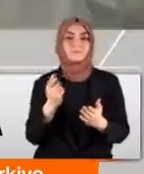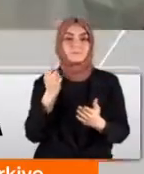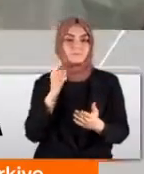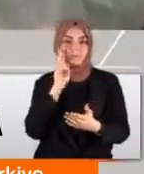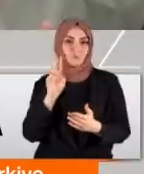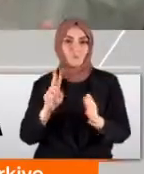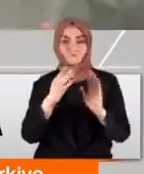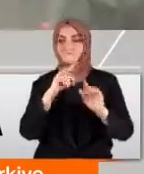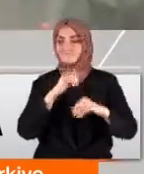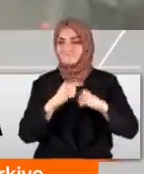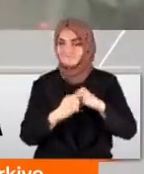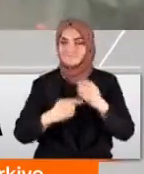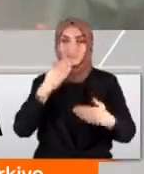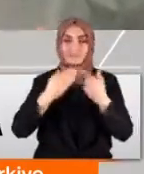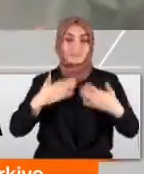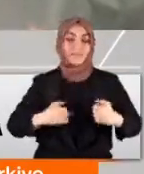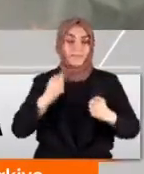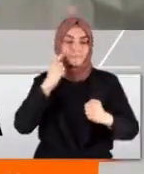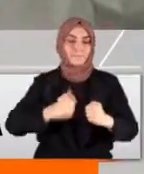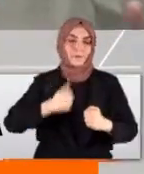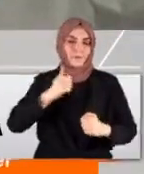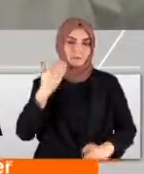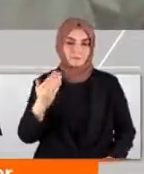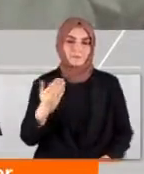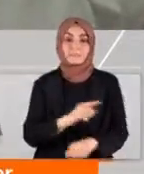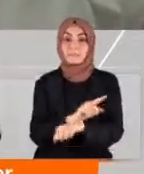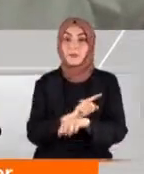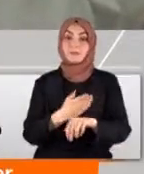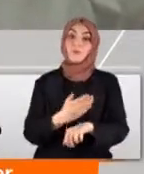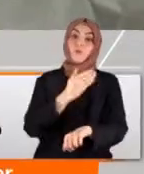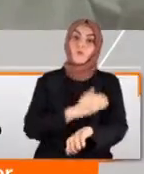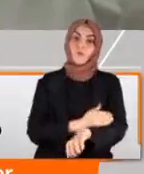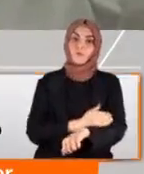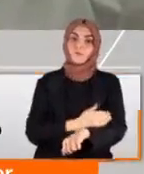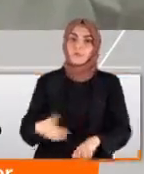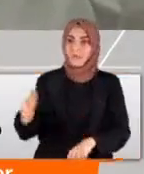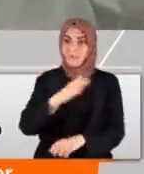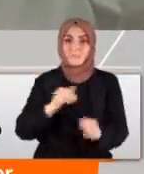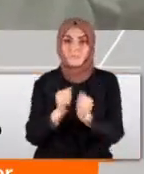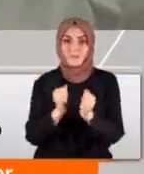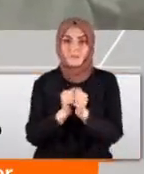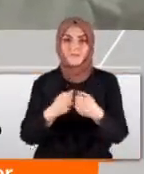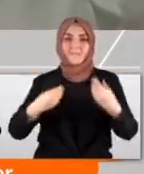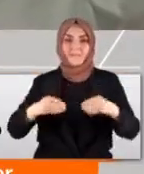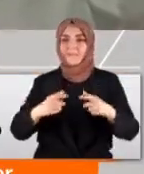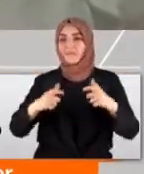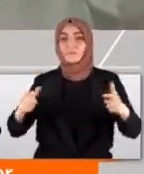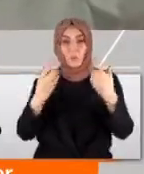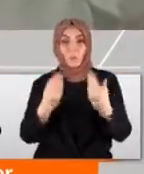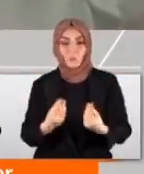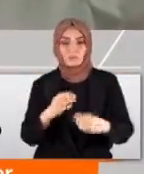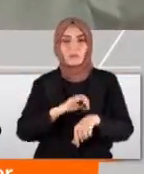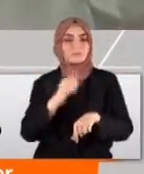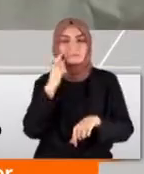anlatacak. Zamanından önce ve topyekun bir gevşemeye girer isek bu da bize vaka sayılarında tekrar yükseliş